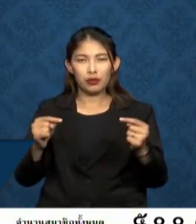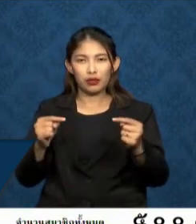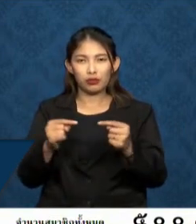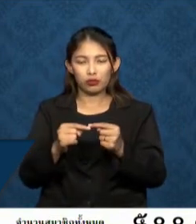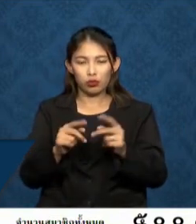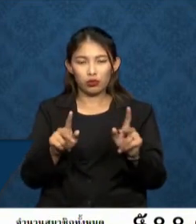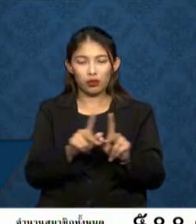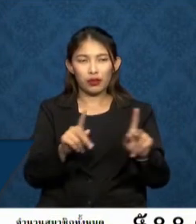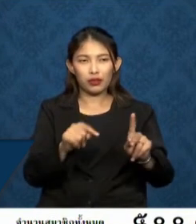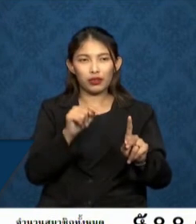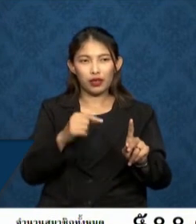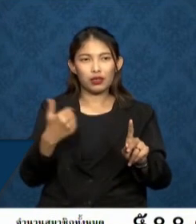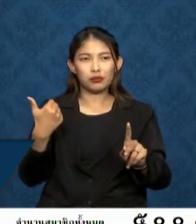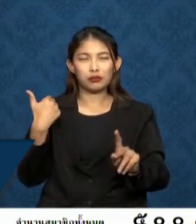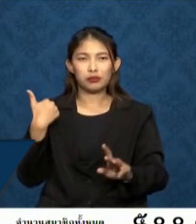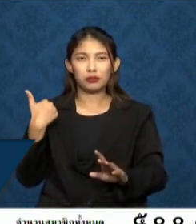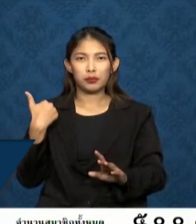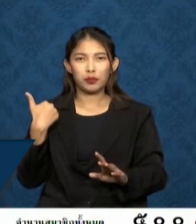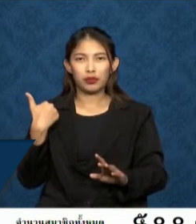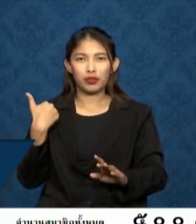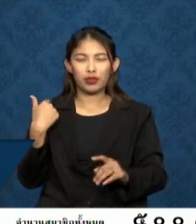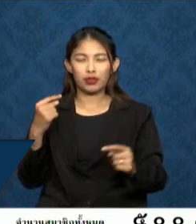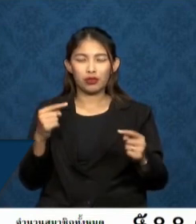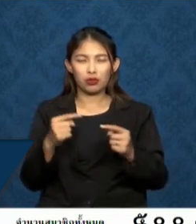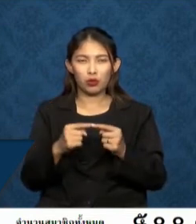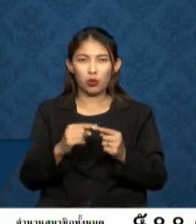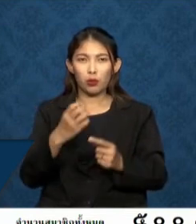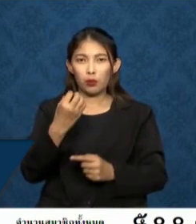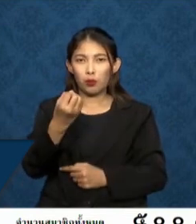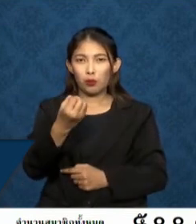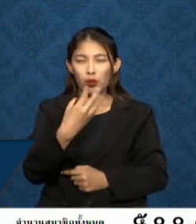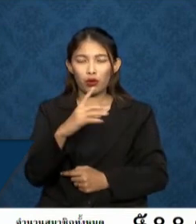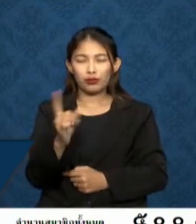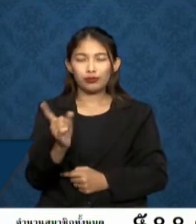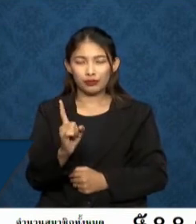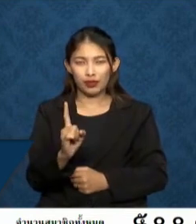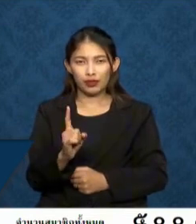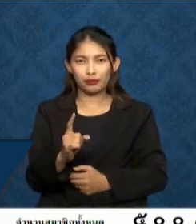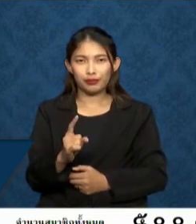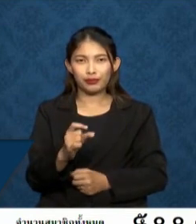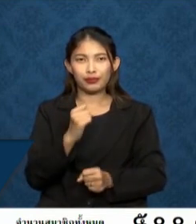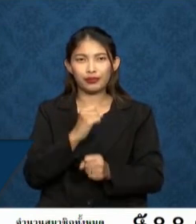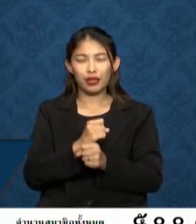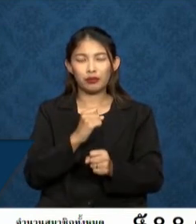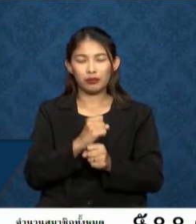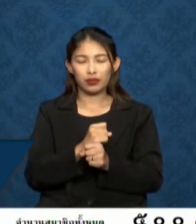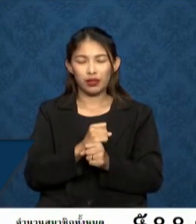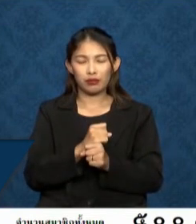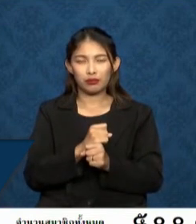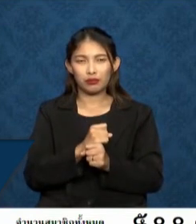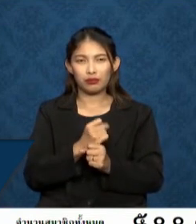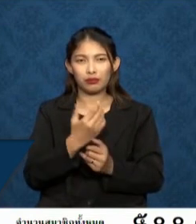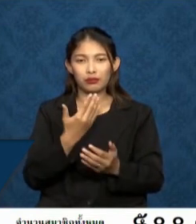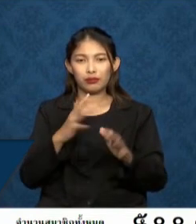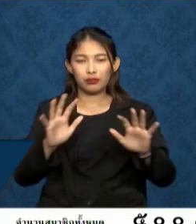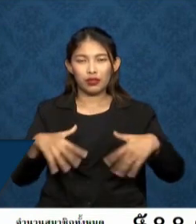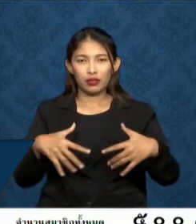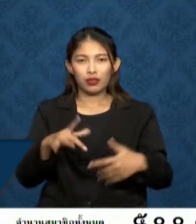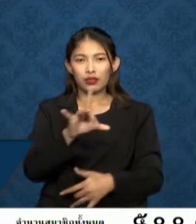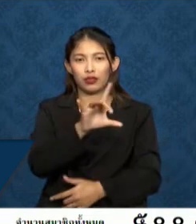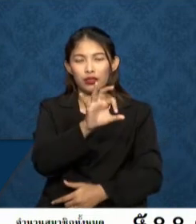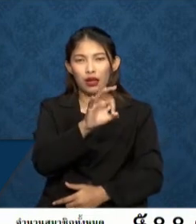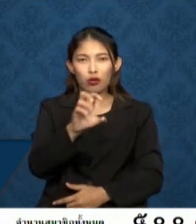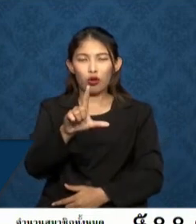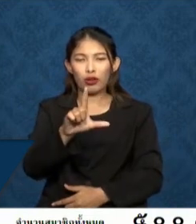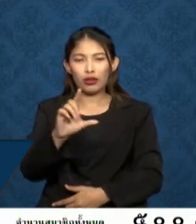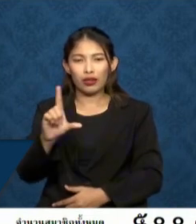ก็มีส่วนของการแสดงว่าสามารถสร้างรายได้เนี่ยประมาณ900กว่าล้านบาทแล้วก็มีการที่